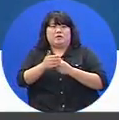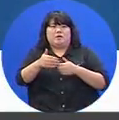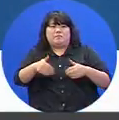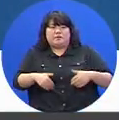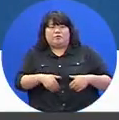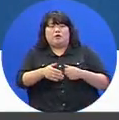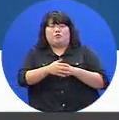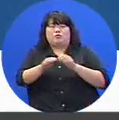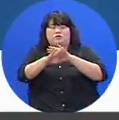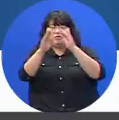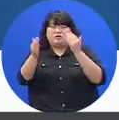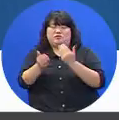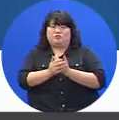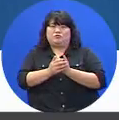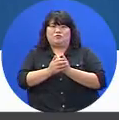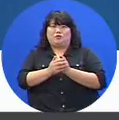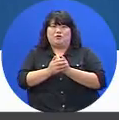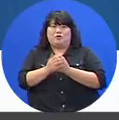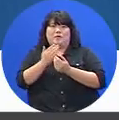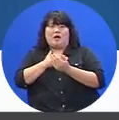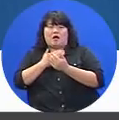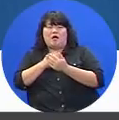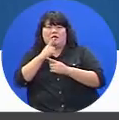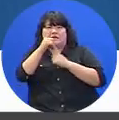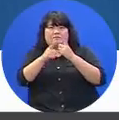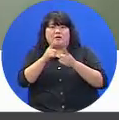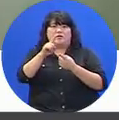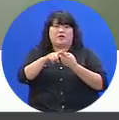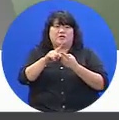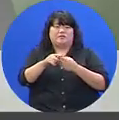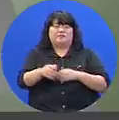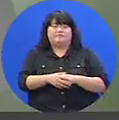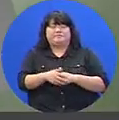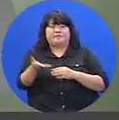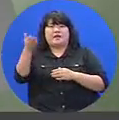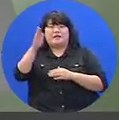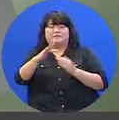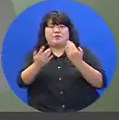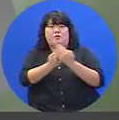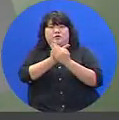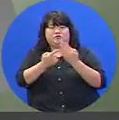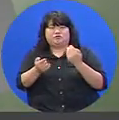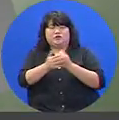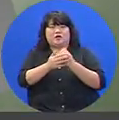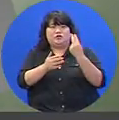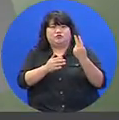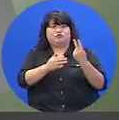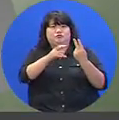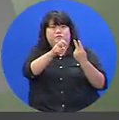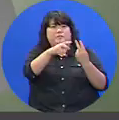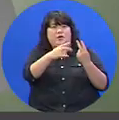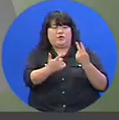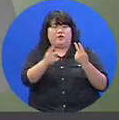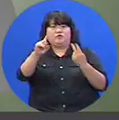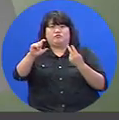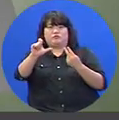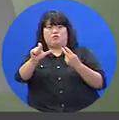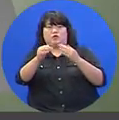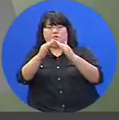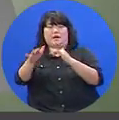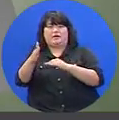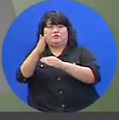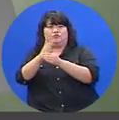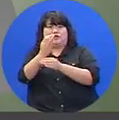것도 필요하고요. 그 전체적으로 또 이제 치안 수요가 하지만 완주군이 두 면에 65개 마을